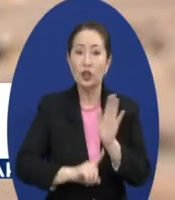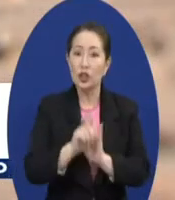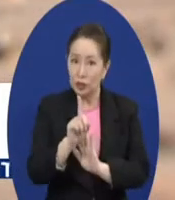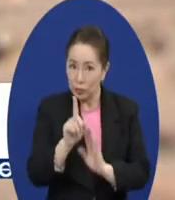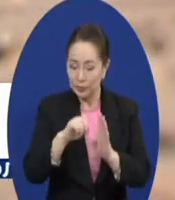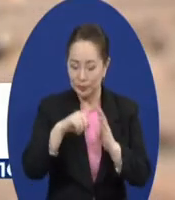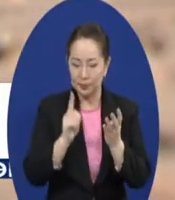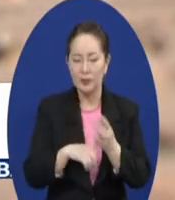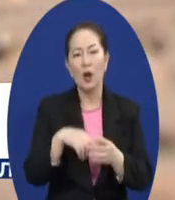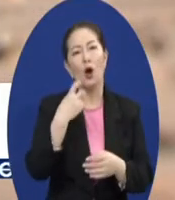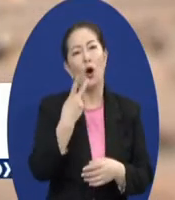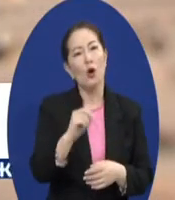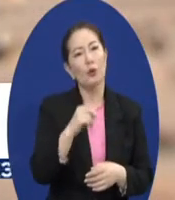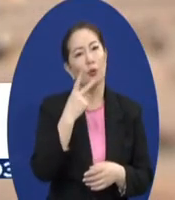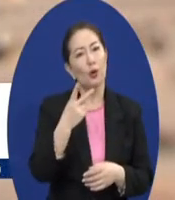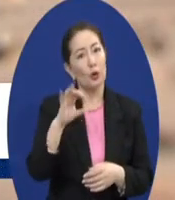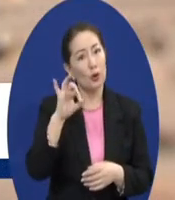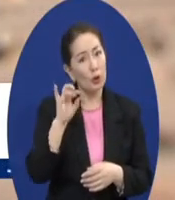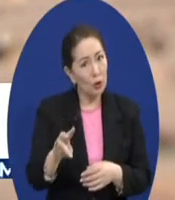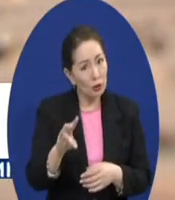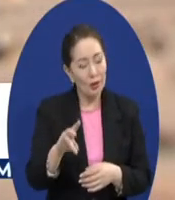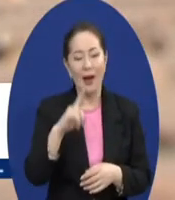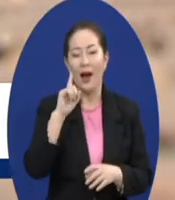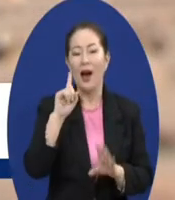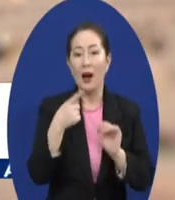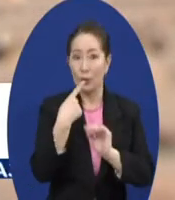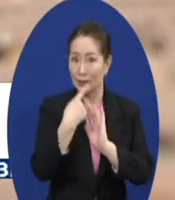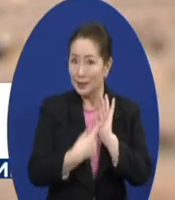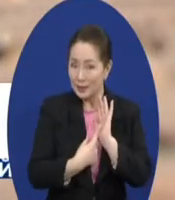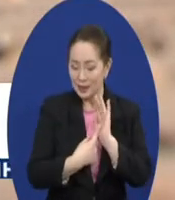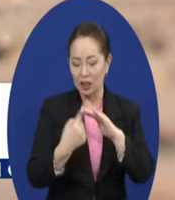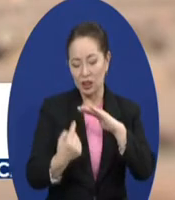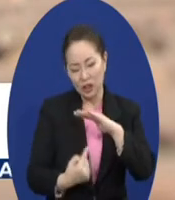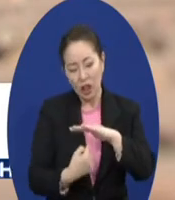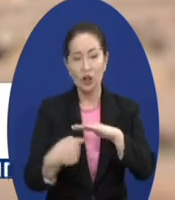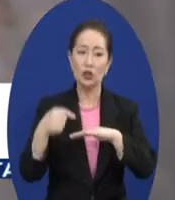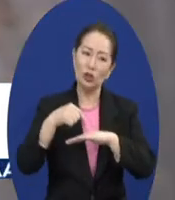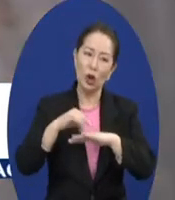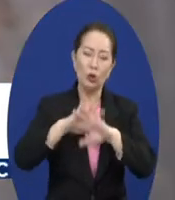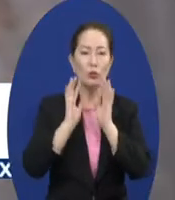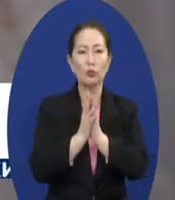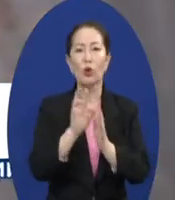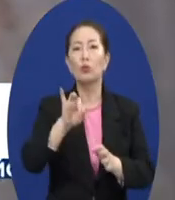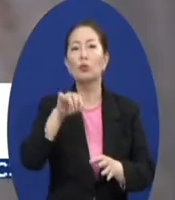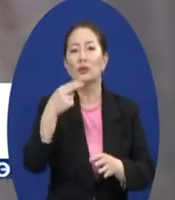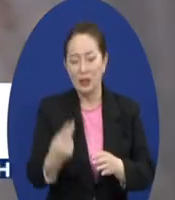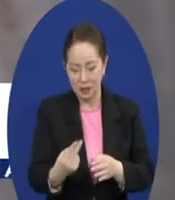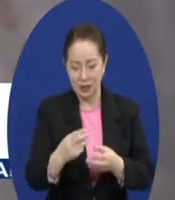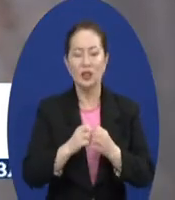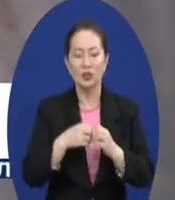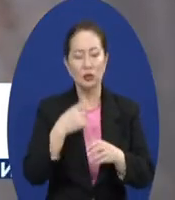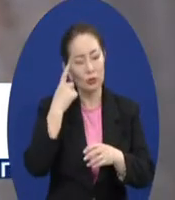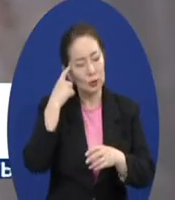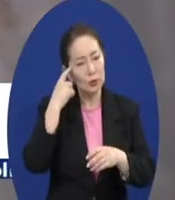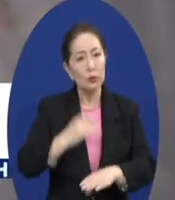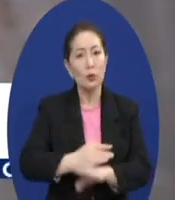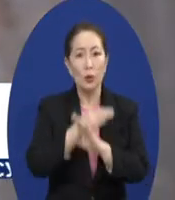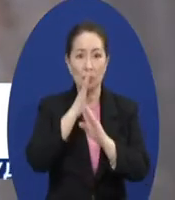за 2022 оны 11-р сард дээд доод суур бүтцийг барьж дуусгах гэсэн чиглэлтэй байна.